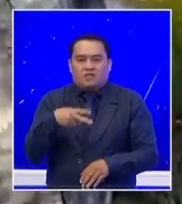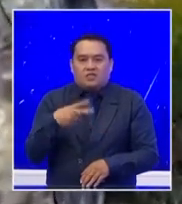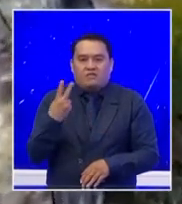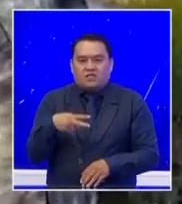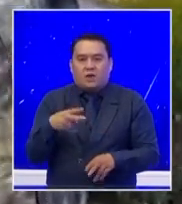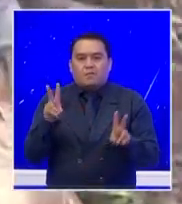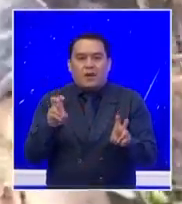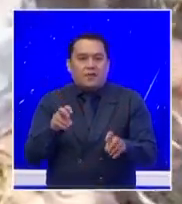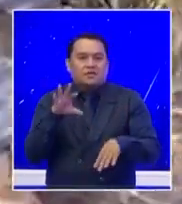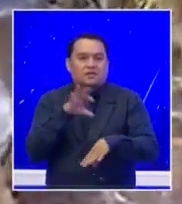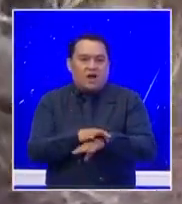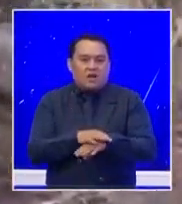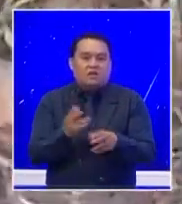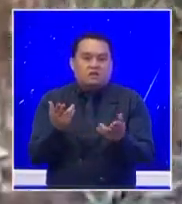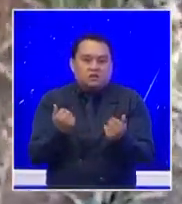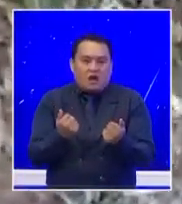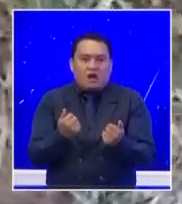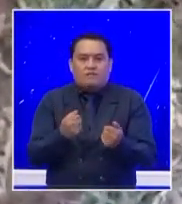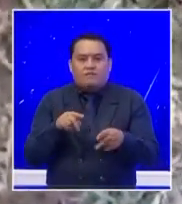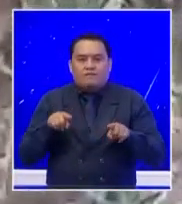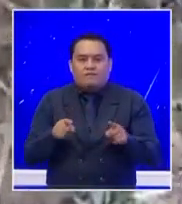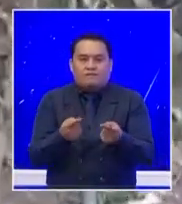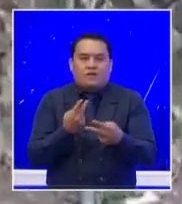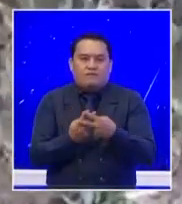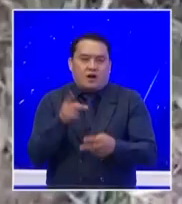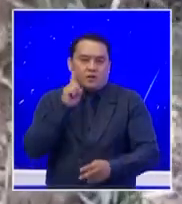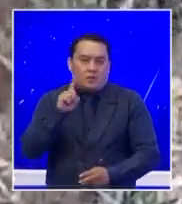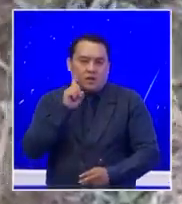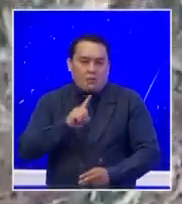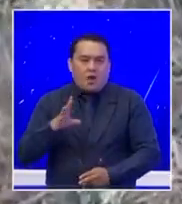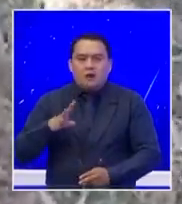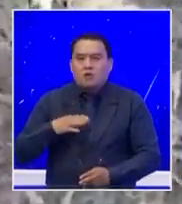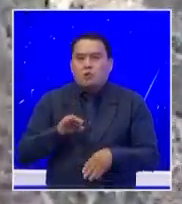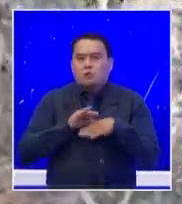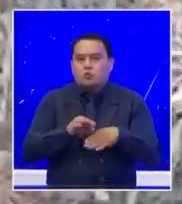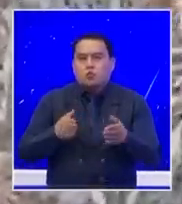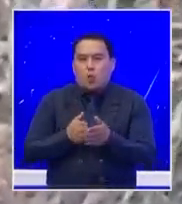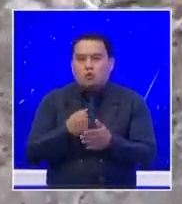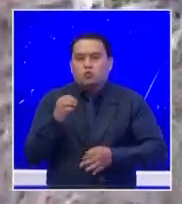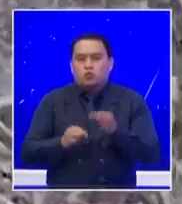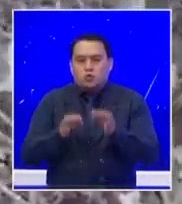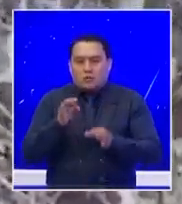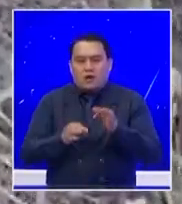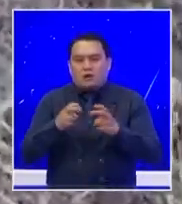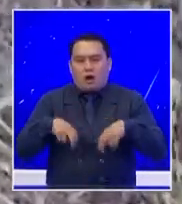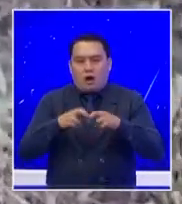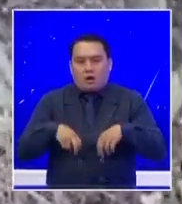«Карасора-2020». Задержанный дал признательные показания и водворен в изолятор временного содержания. Ведется досудебное расследование по